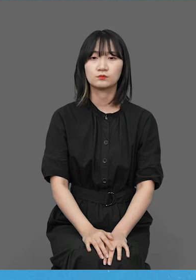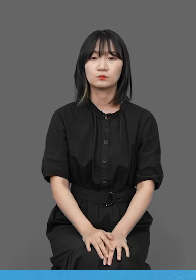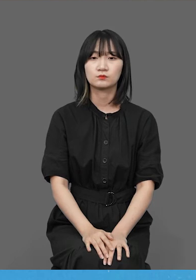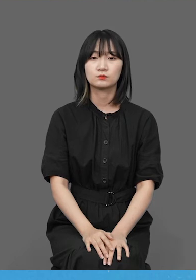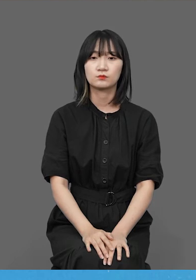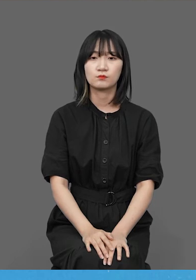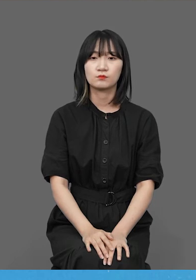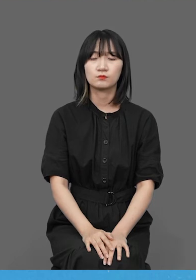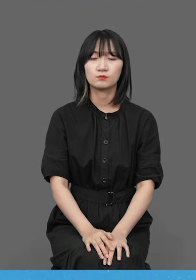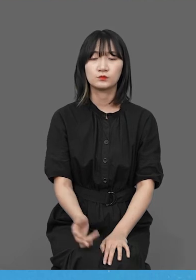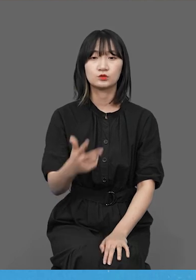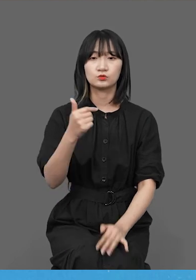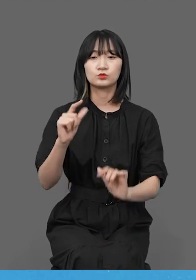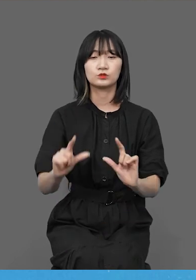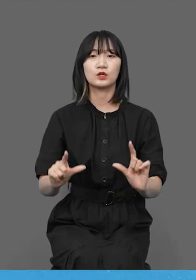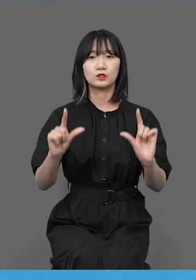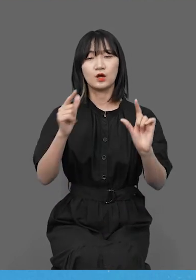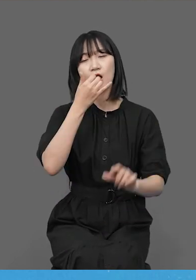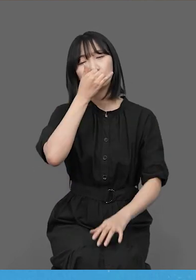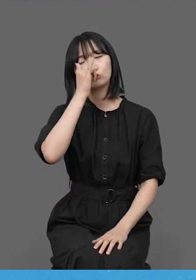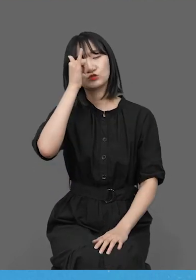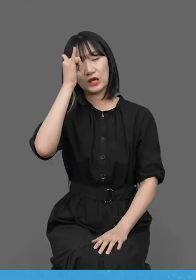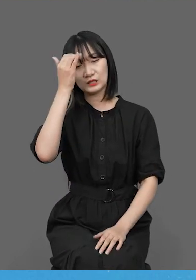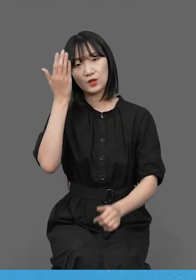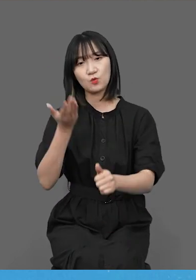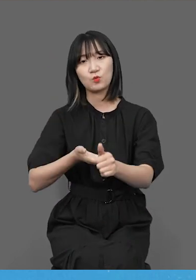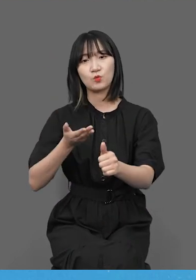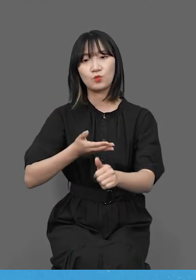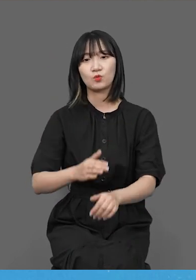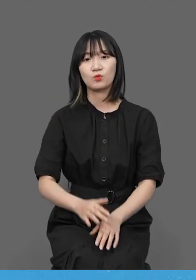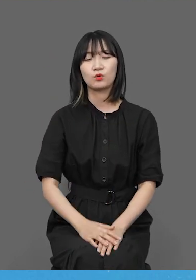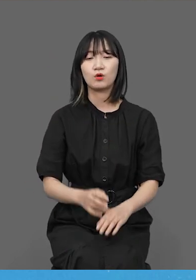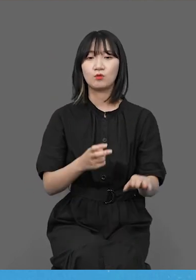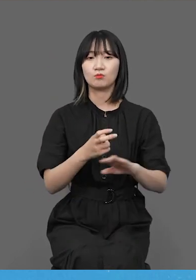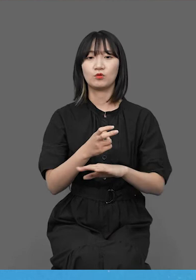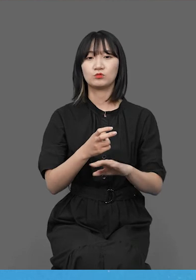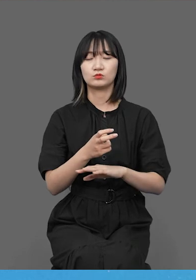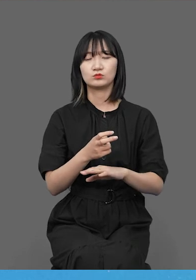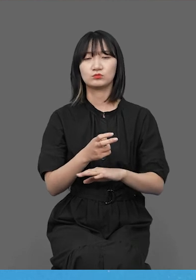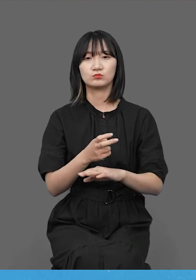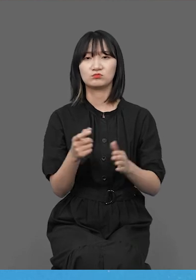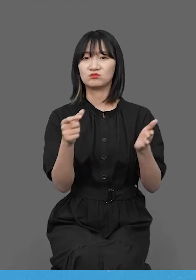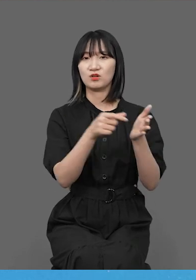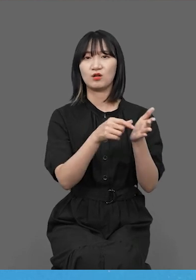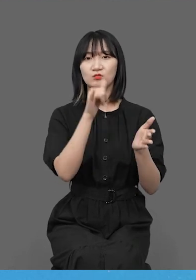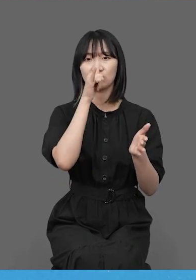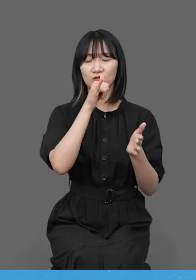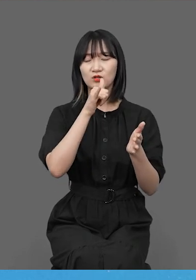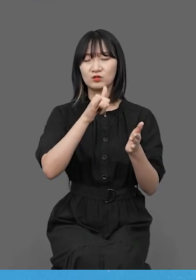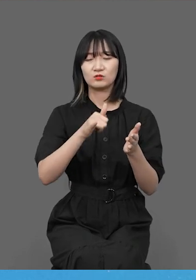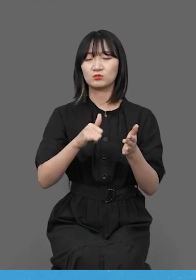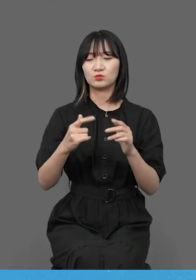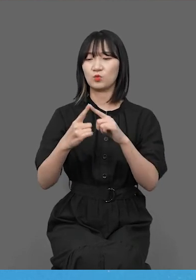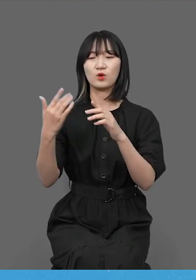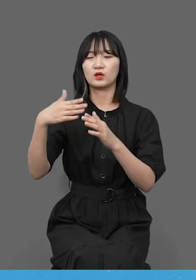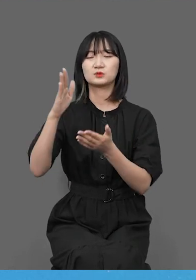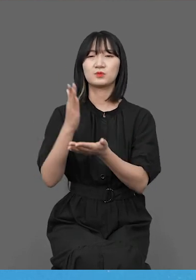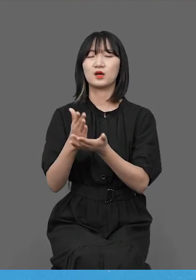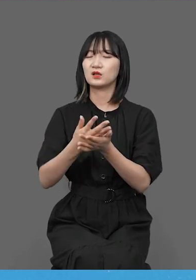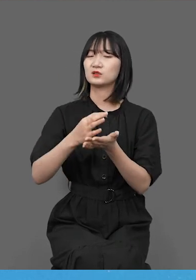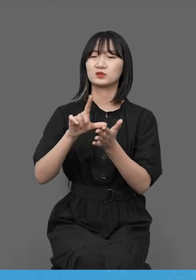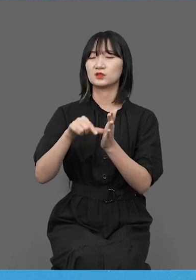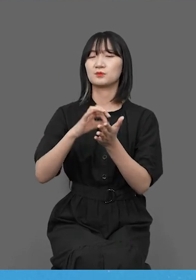Sundays. 주일날은 푹 자라, 뭐 이런 얘기죠. 뭐 쓸데없이 교회 간다고 뭐 이렇게 시간 낭비하냐, 푹